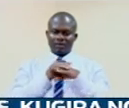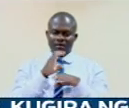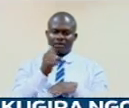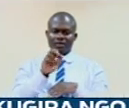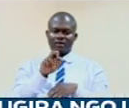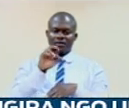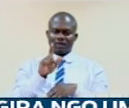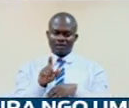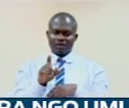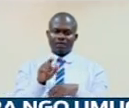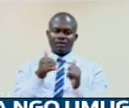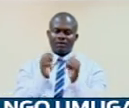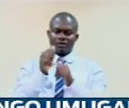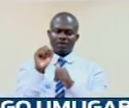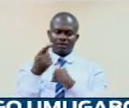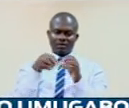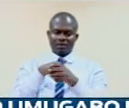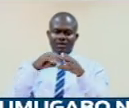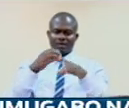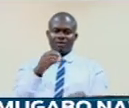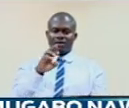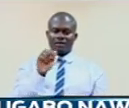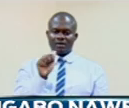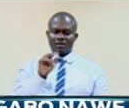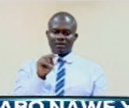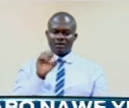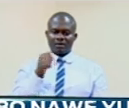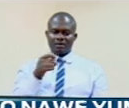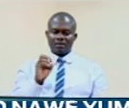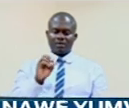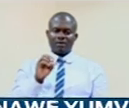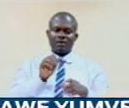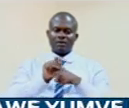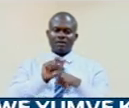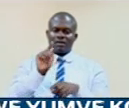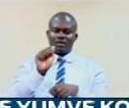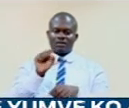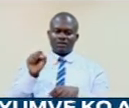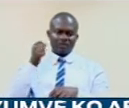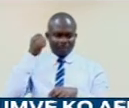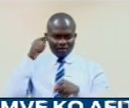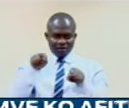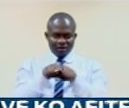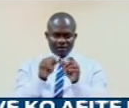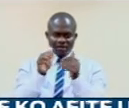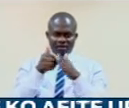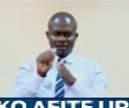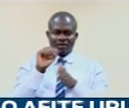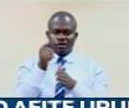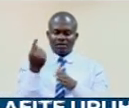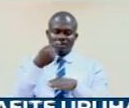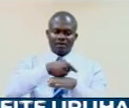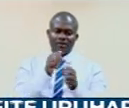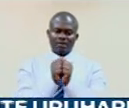Callum Shong-Selby wari umukino we wa mbere, mu gihe kuri ikipe ya Rayon Sport umutoza Kasambungo Andre birumvikana nawe wari umukino we wa mbere kuri uyu